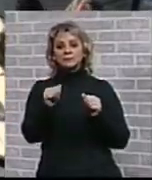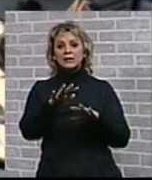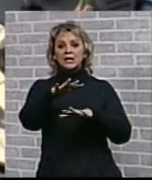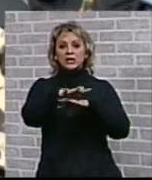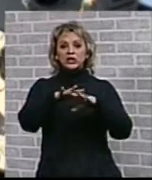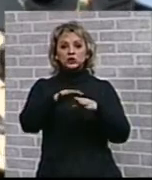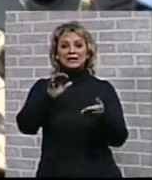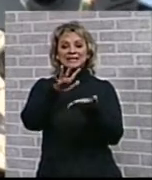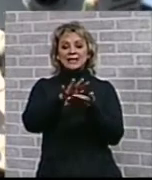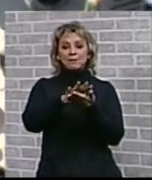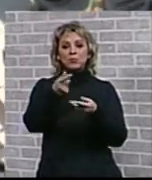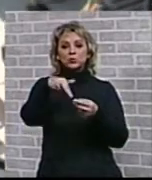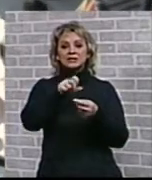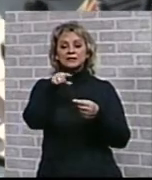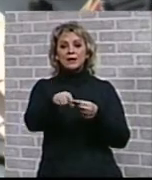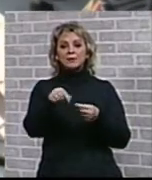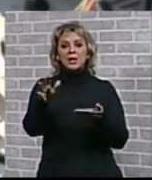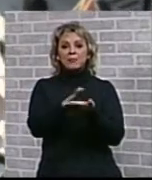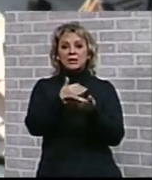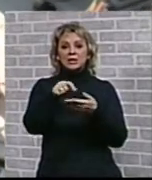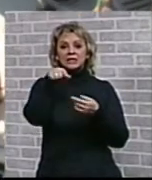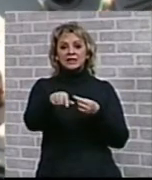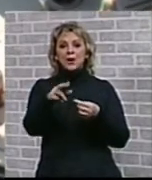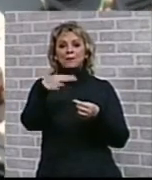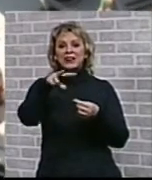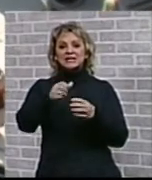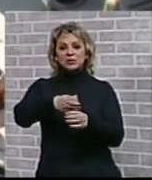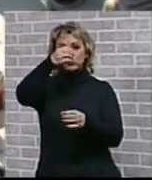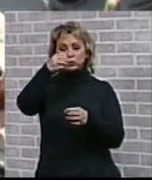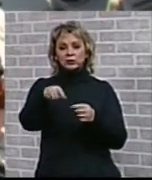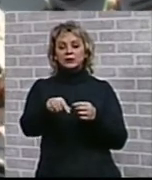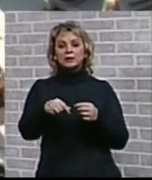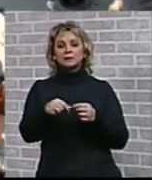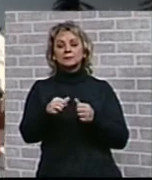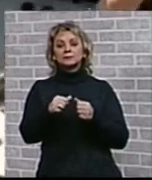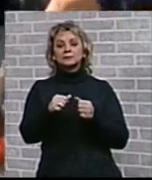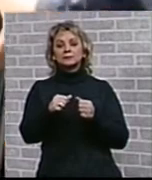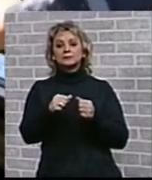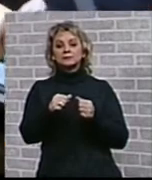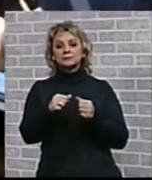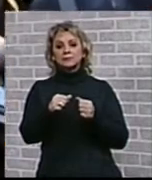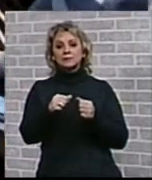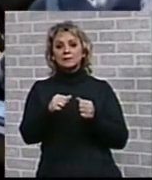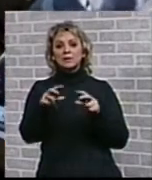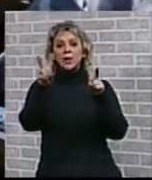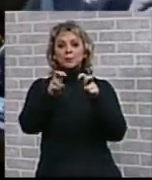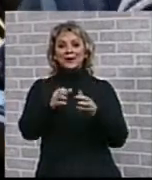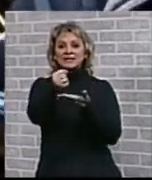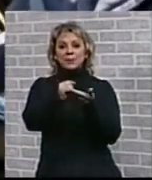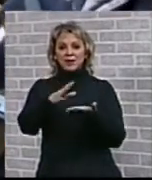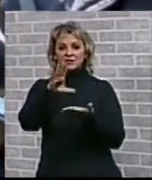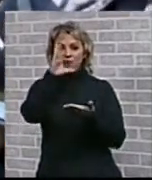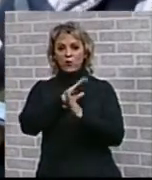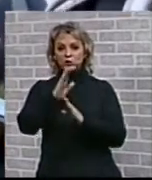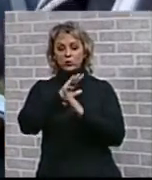Решетка забита мусором, топляком, бревнами и пластиковыми бутылками. Давай, запас воздуха. Проверь запас воздуха.